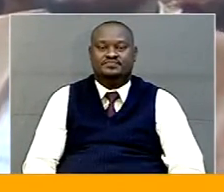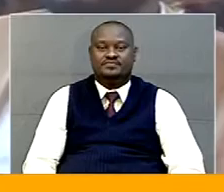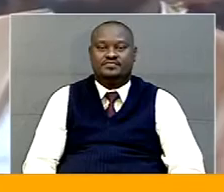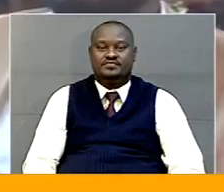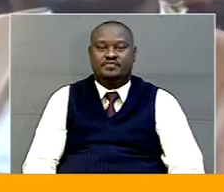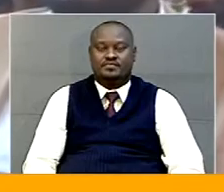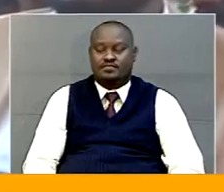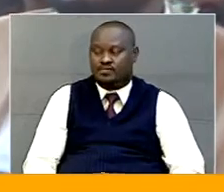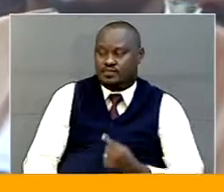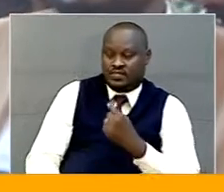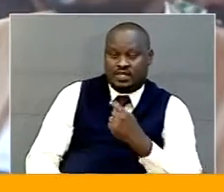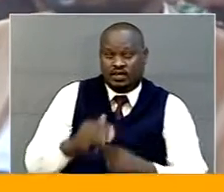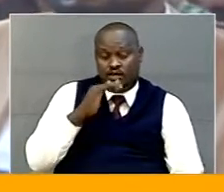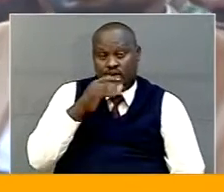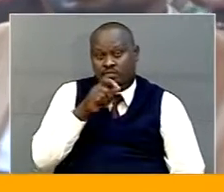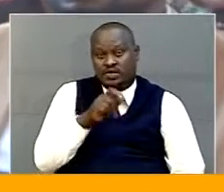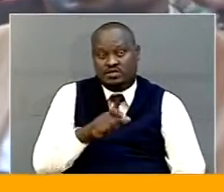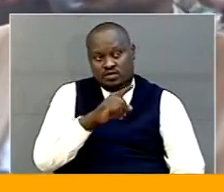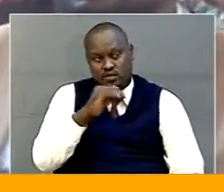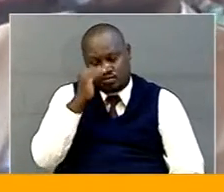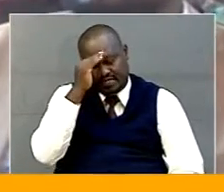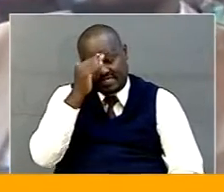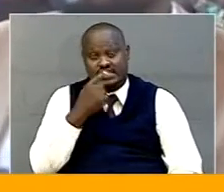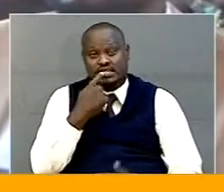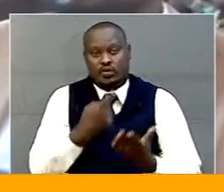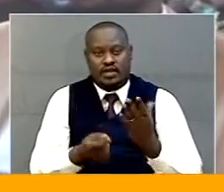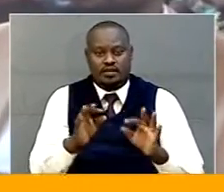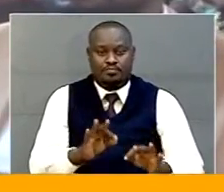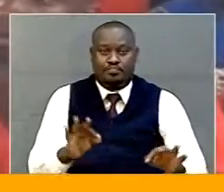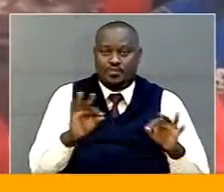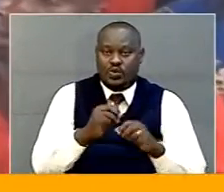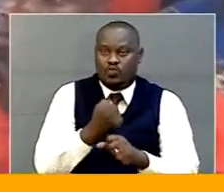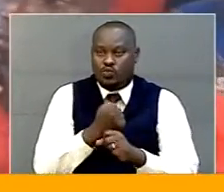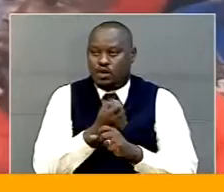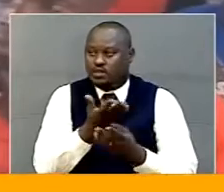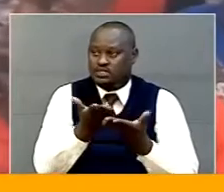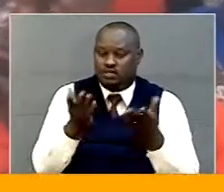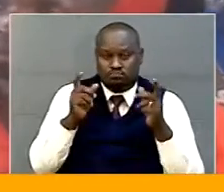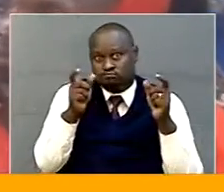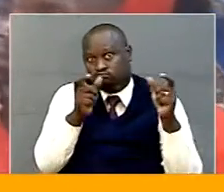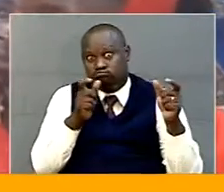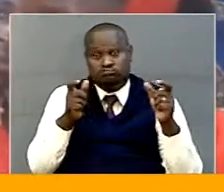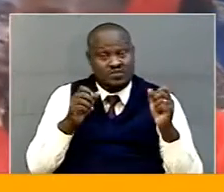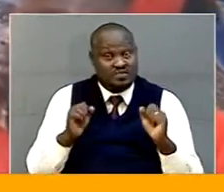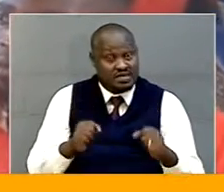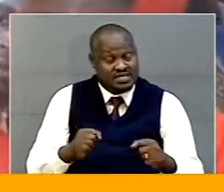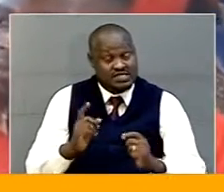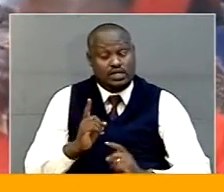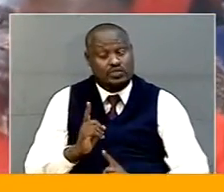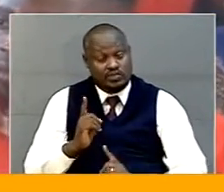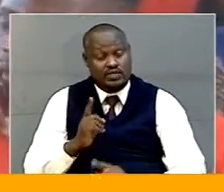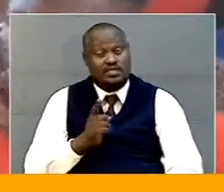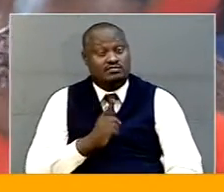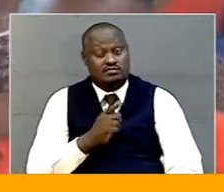Omwogezi wa poliisi mu ggwanga Emiliano Kayima agamba nti kiba kyabuvunaanyizibwa okubeera obulindaala naddala mu biseera bino eby'ennaku enkulu eza ssekukkulu bwe kituuka ku